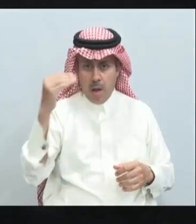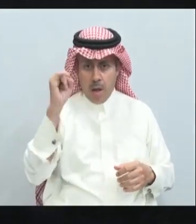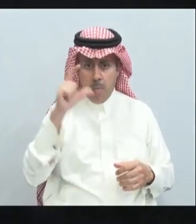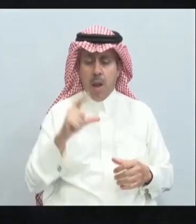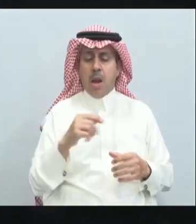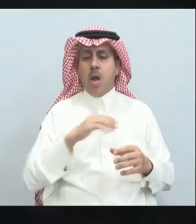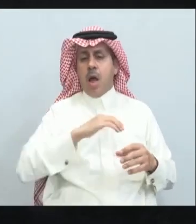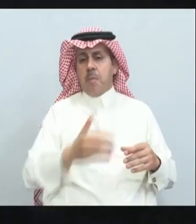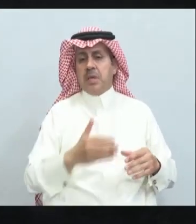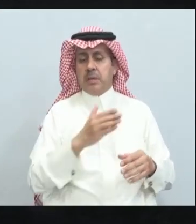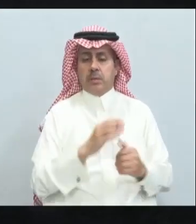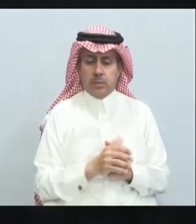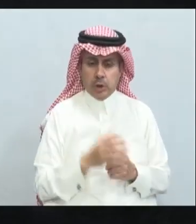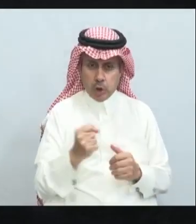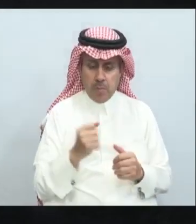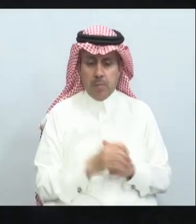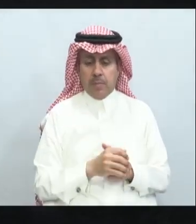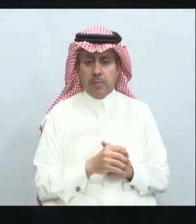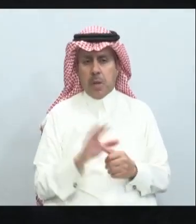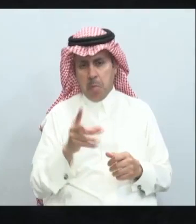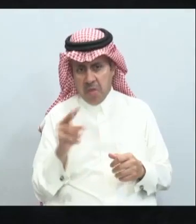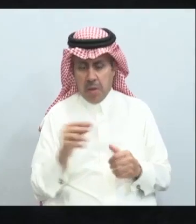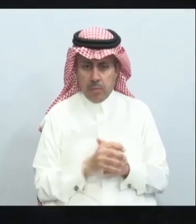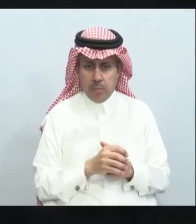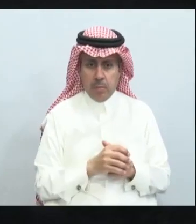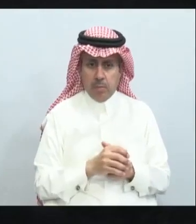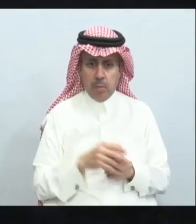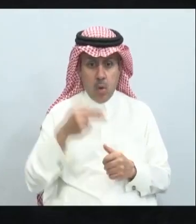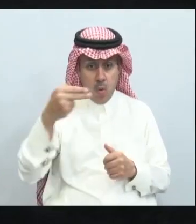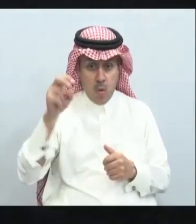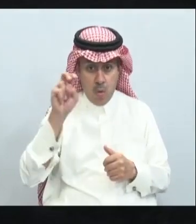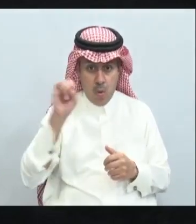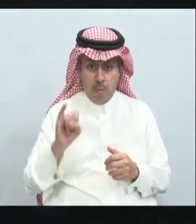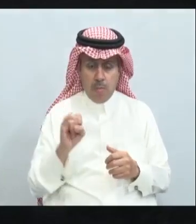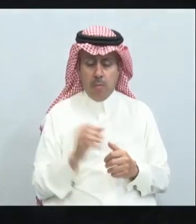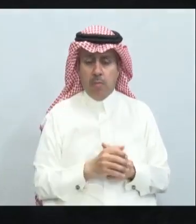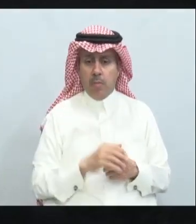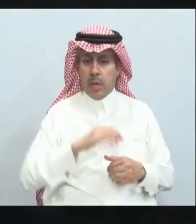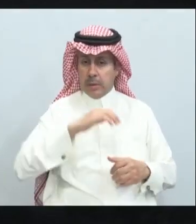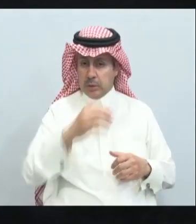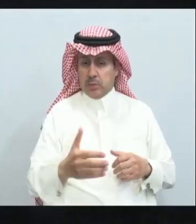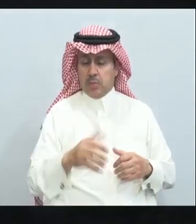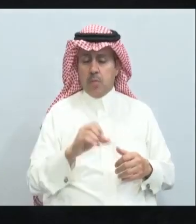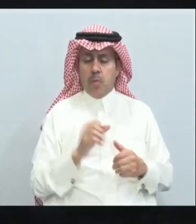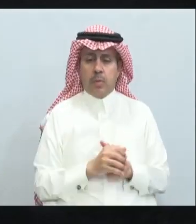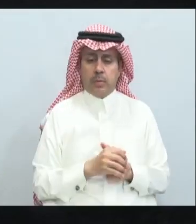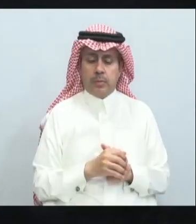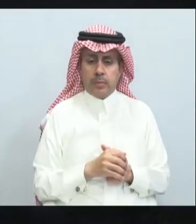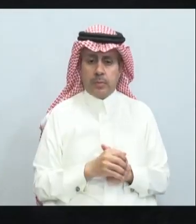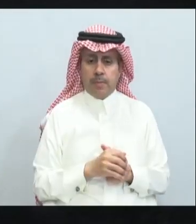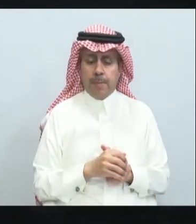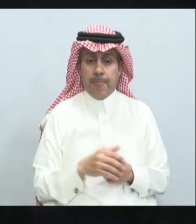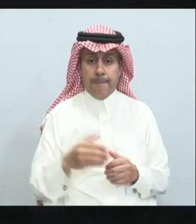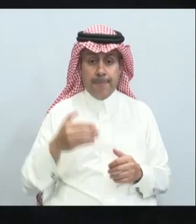ولكن الانجاب ممكن ليس هناك عقما تاما ولكن الانجاب ممكن هناك